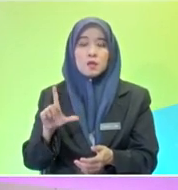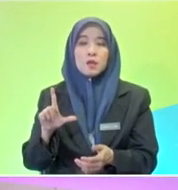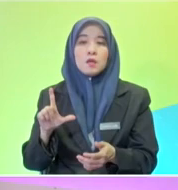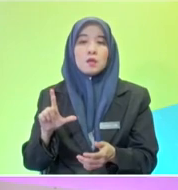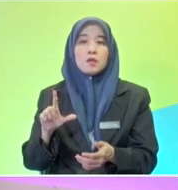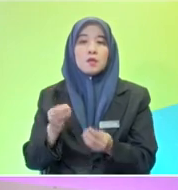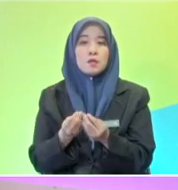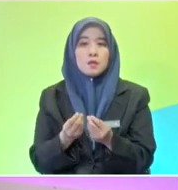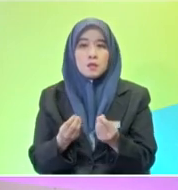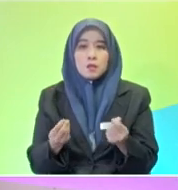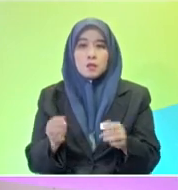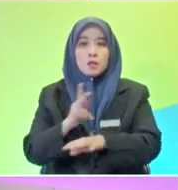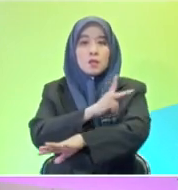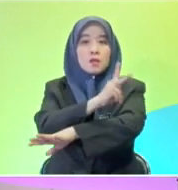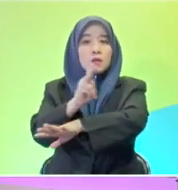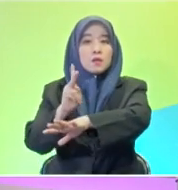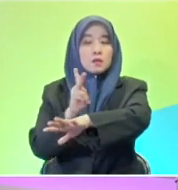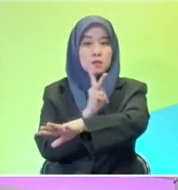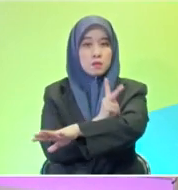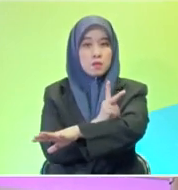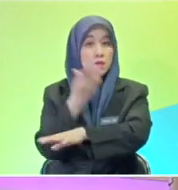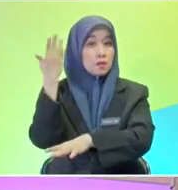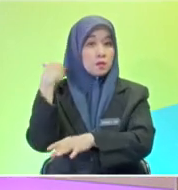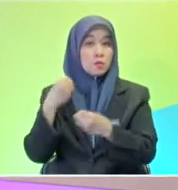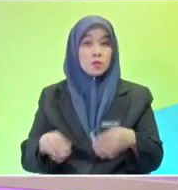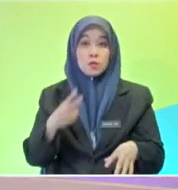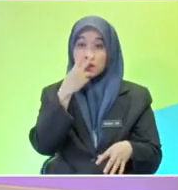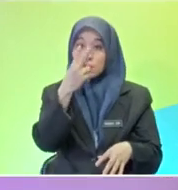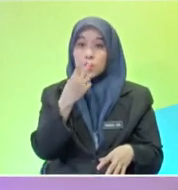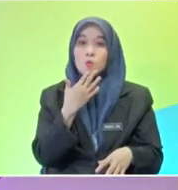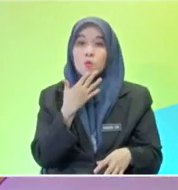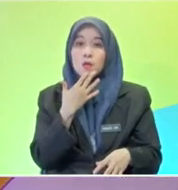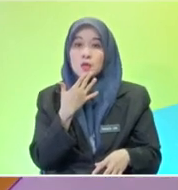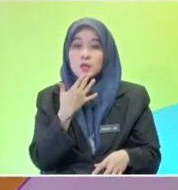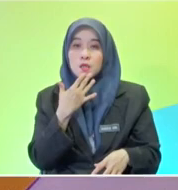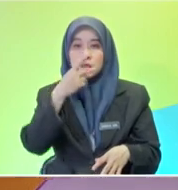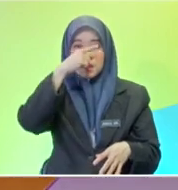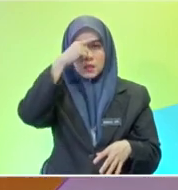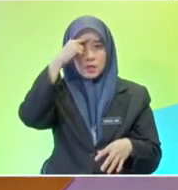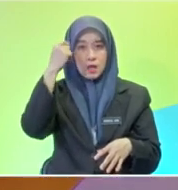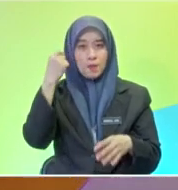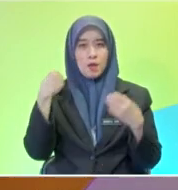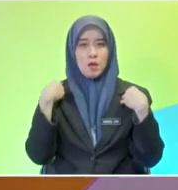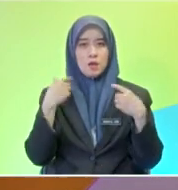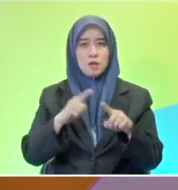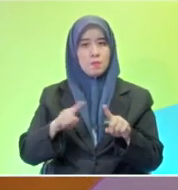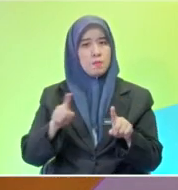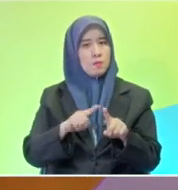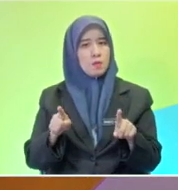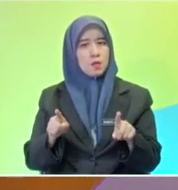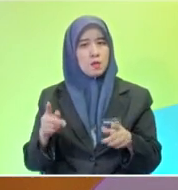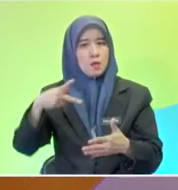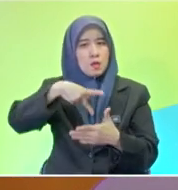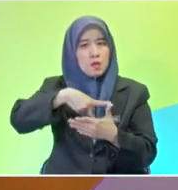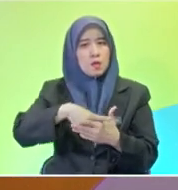kebun. Tadi kita dah lihat warnanya. Warna hitam, ada pelbagai kandungan dalamnya.